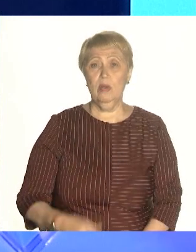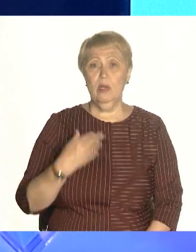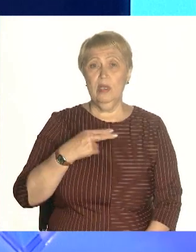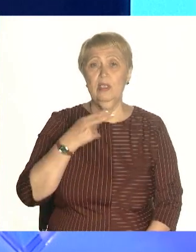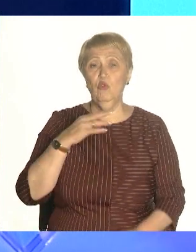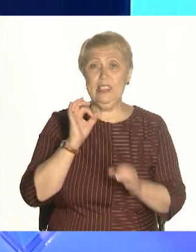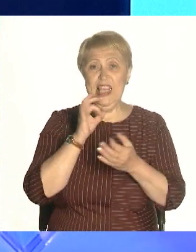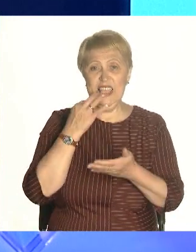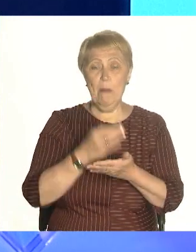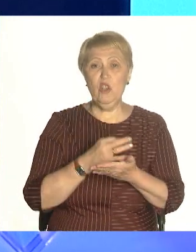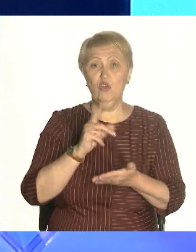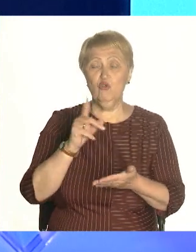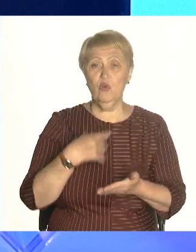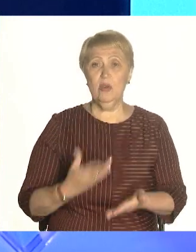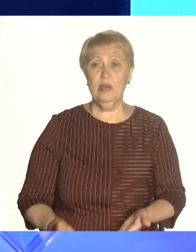о том, что